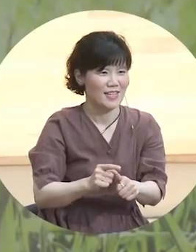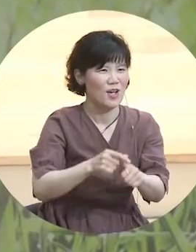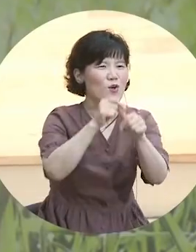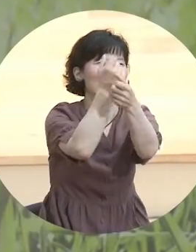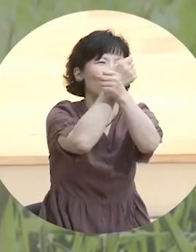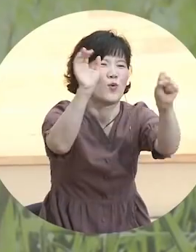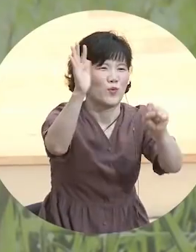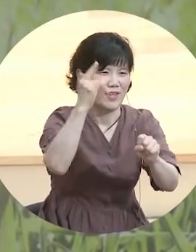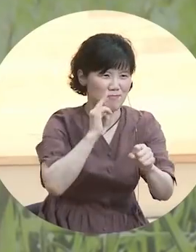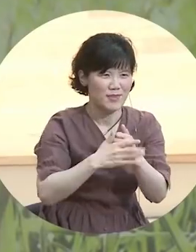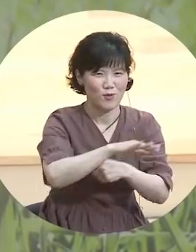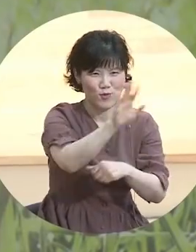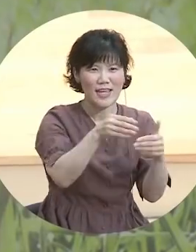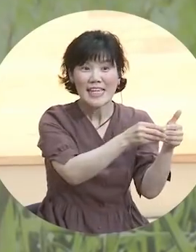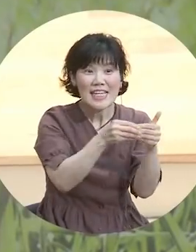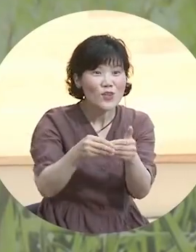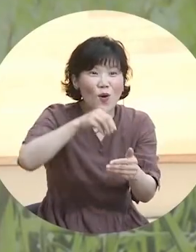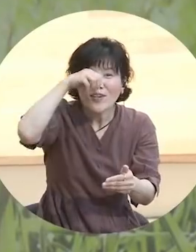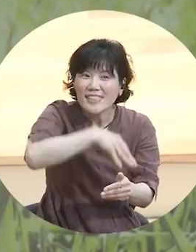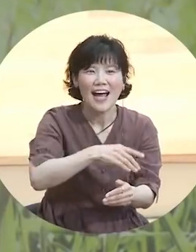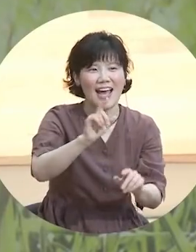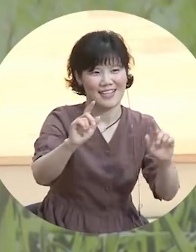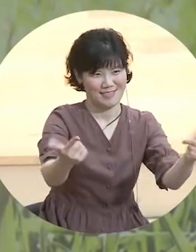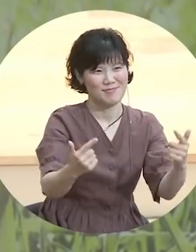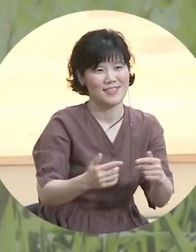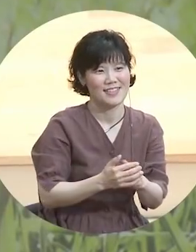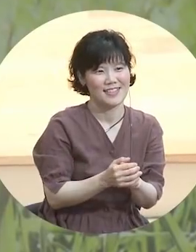거예요. 우리를 인도하시되 그냥 인도하는 게 아니라